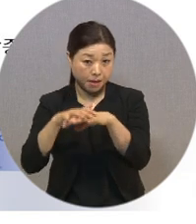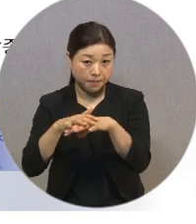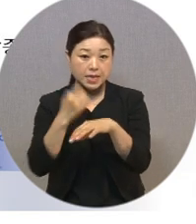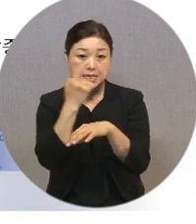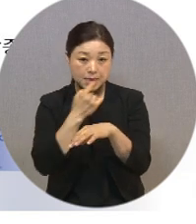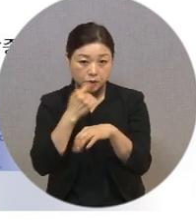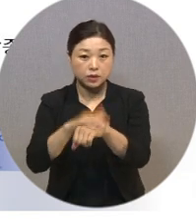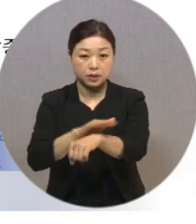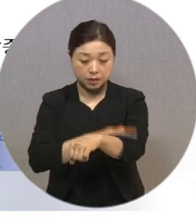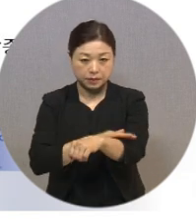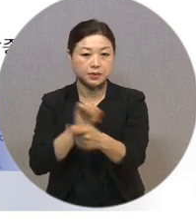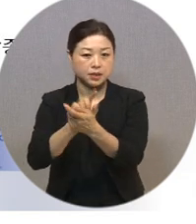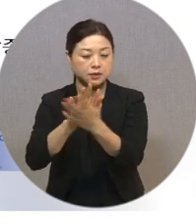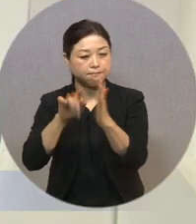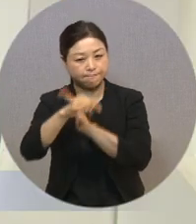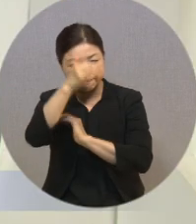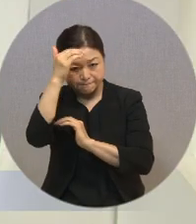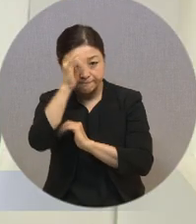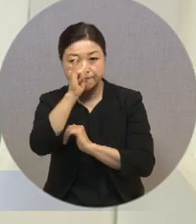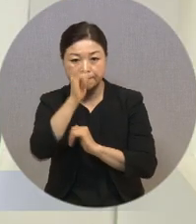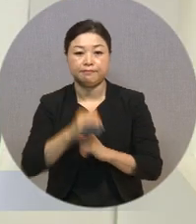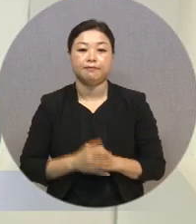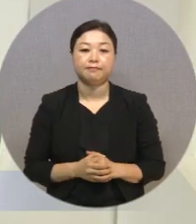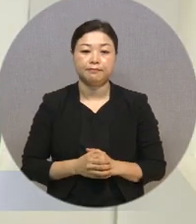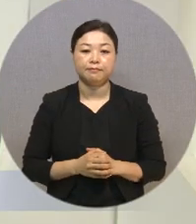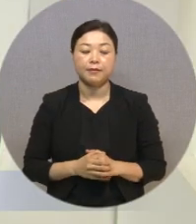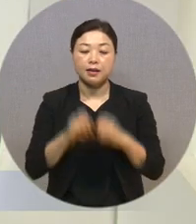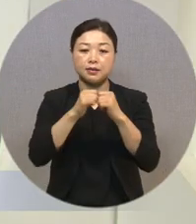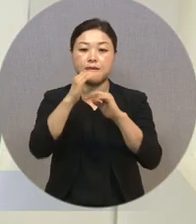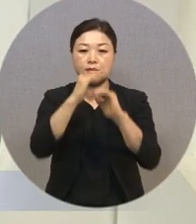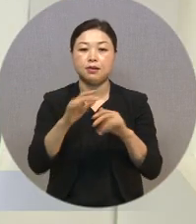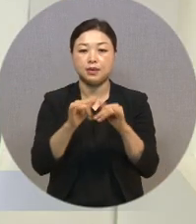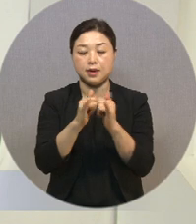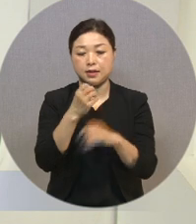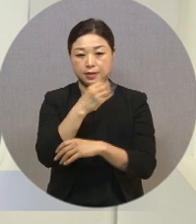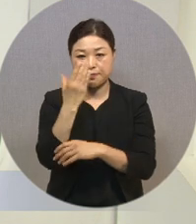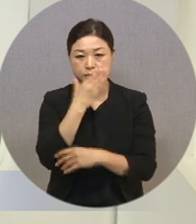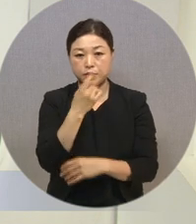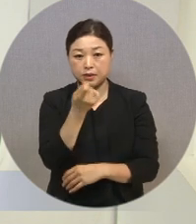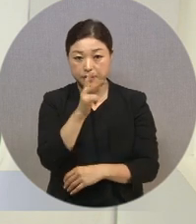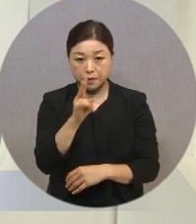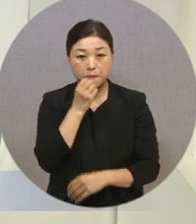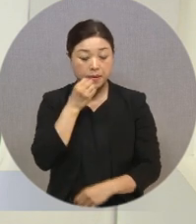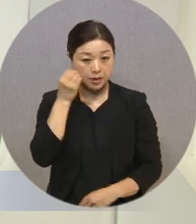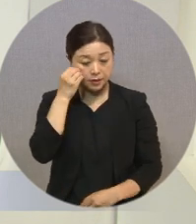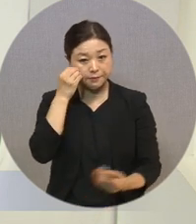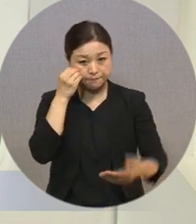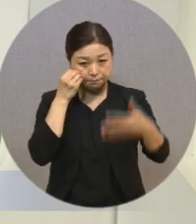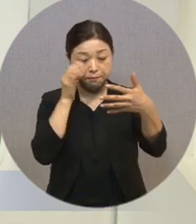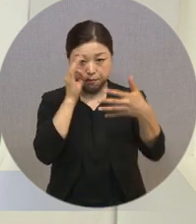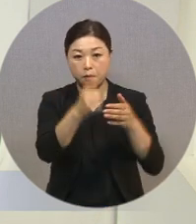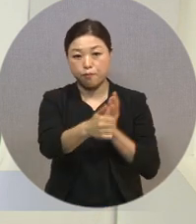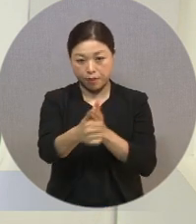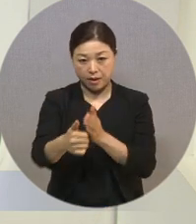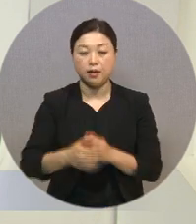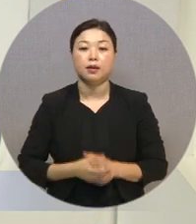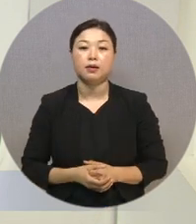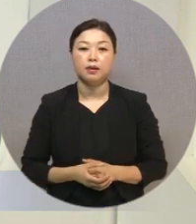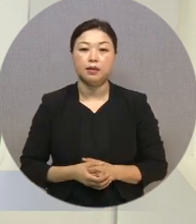현장 견학이 진행됩니다 더 자세한 뉴스는 장애 신문과 웰페어 뉴스 홈페이지를 통해 확인할